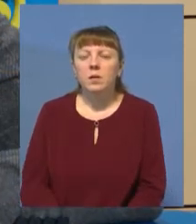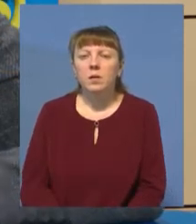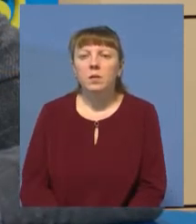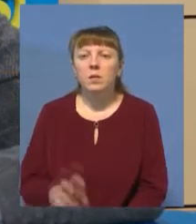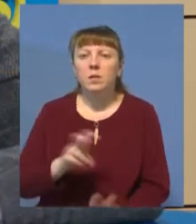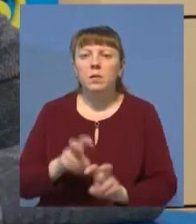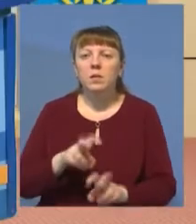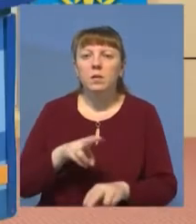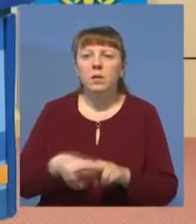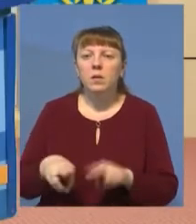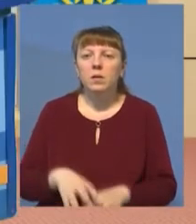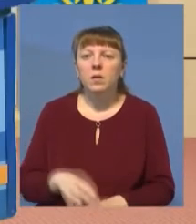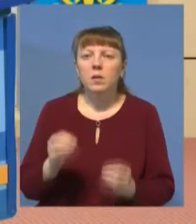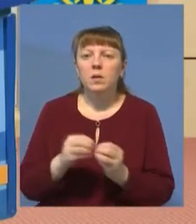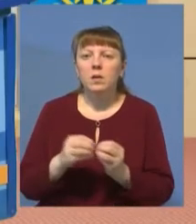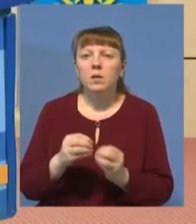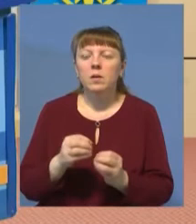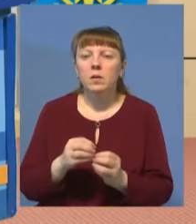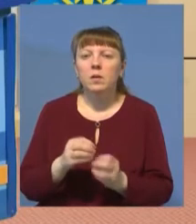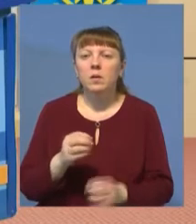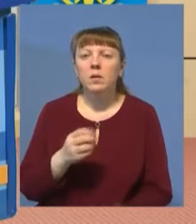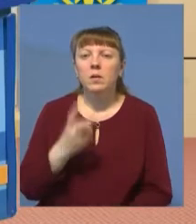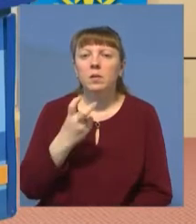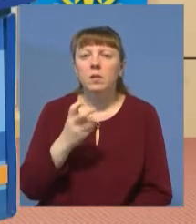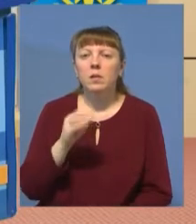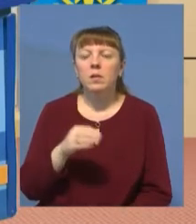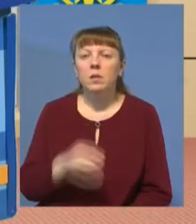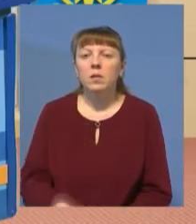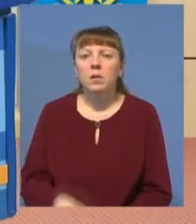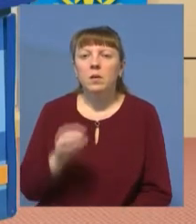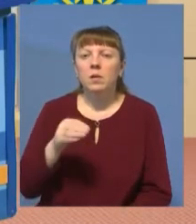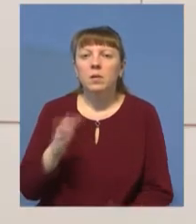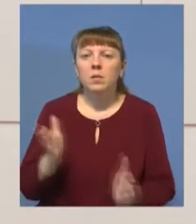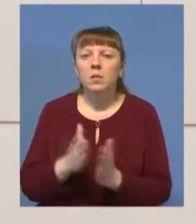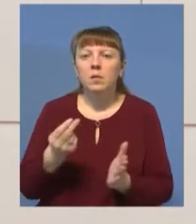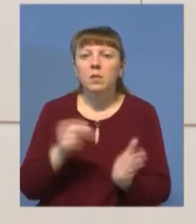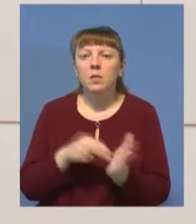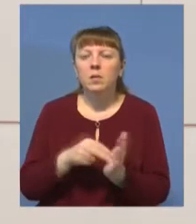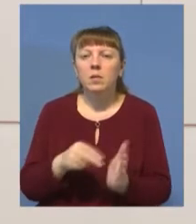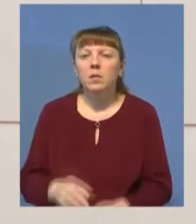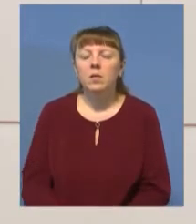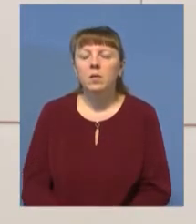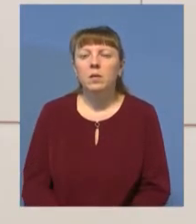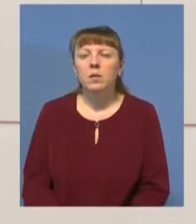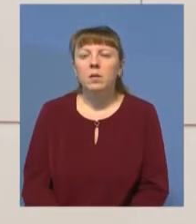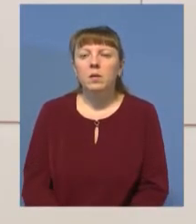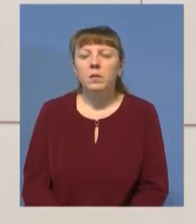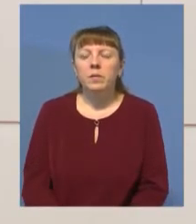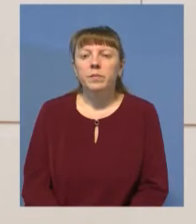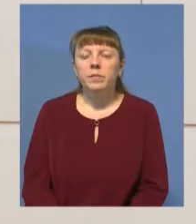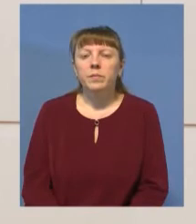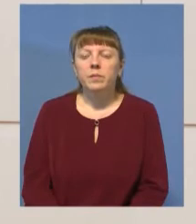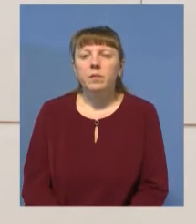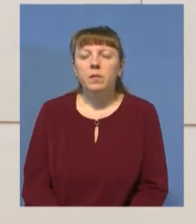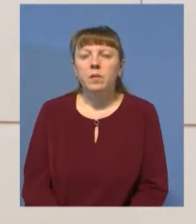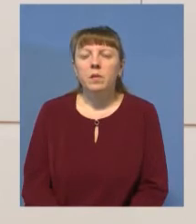взыскании морального вреда на сумму 10 тысяч тенге, естественно, эта сумма была уменьшена, была взыскана компенсация